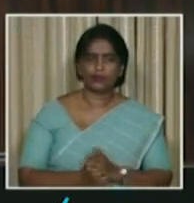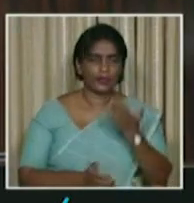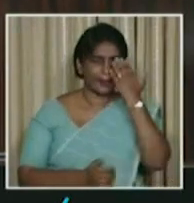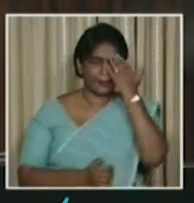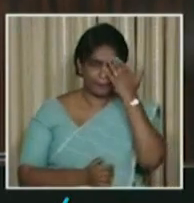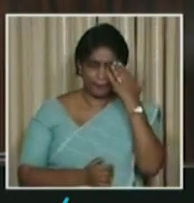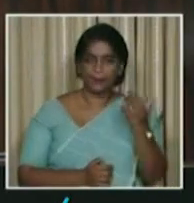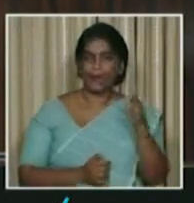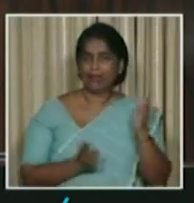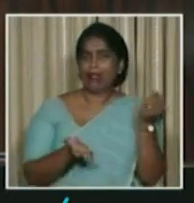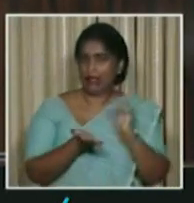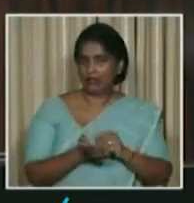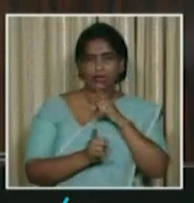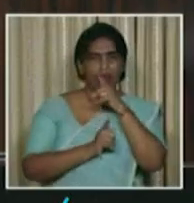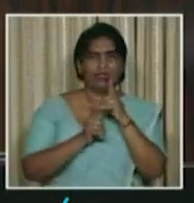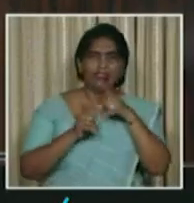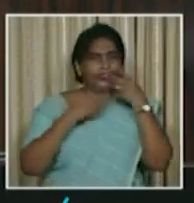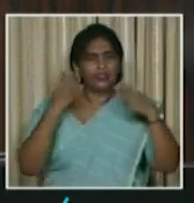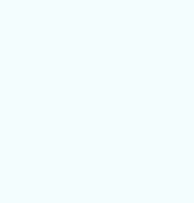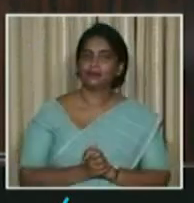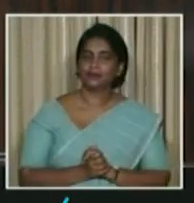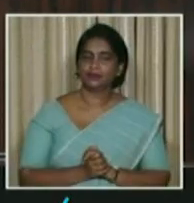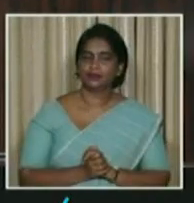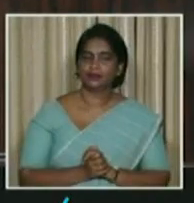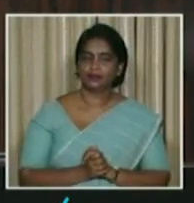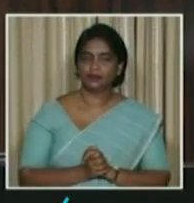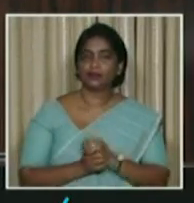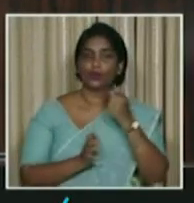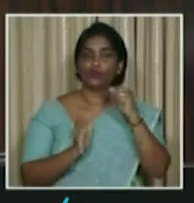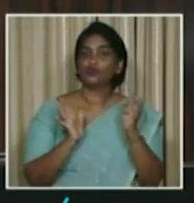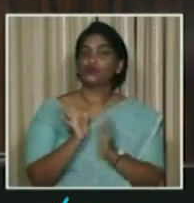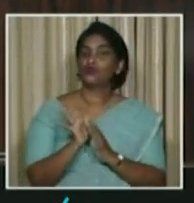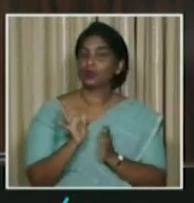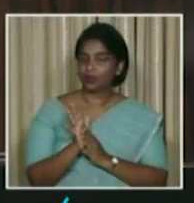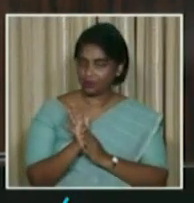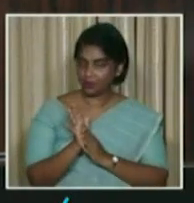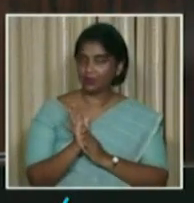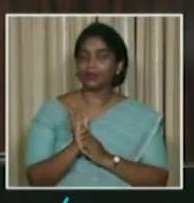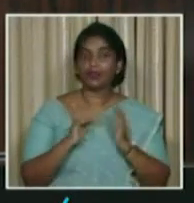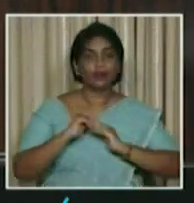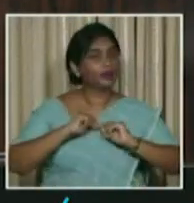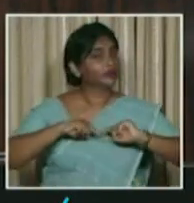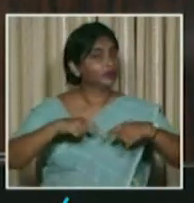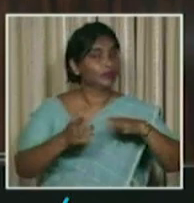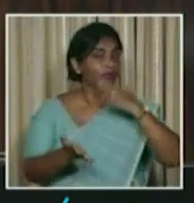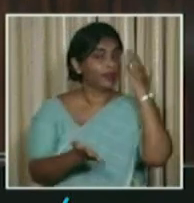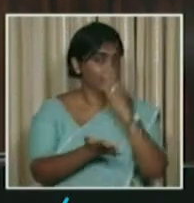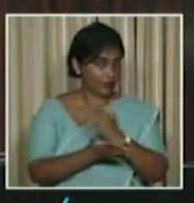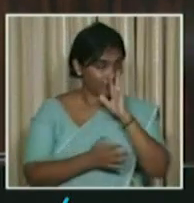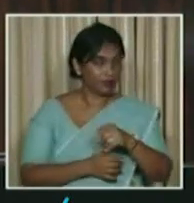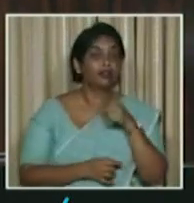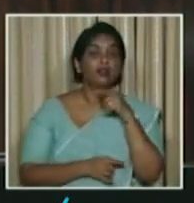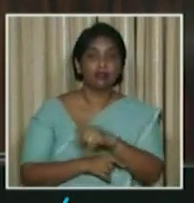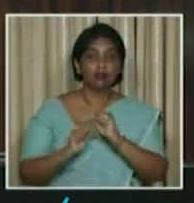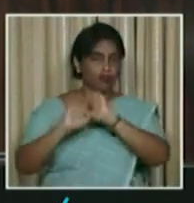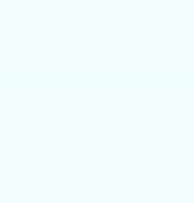කරුණාකරලා ඔය මාතෘකාව දැන් කතා කළානේ ඒක අපි වෙනම කතා කරගනිමු. මුදල් කාරක සභාව ක්‍රියාත්මක කිරීම වළක්වන්න තමයි මේ